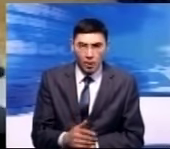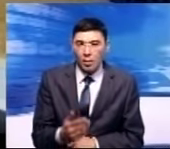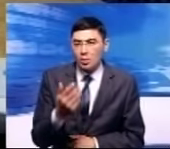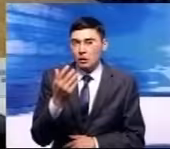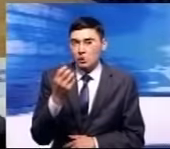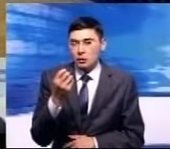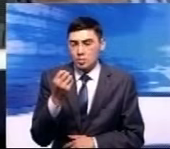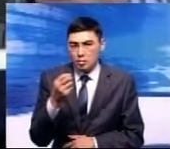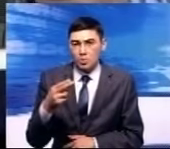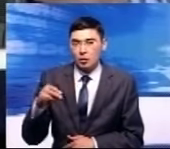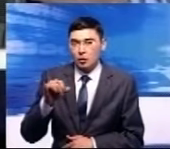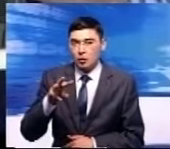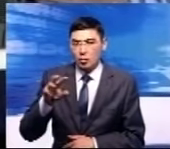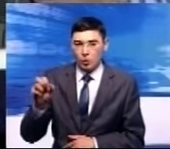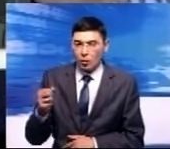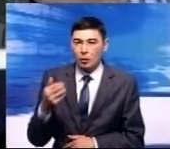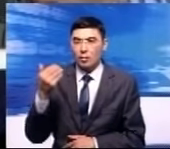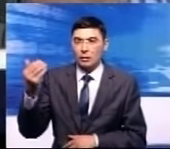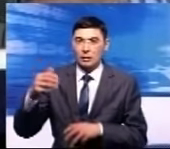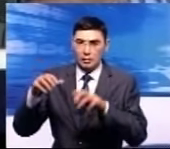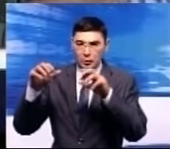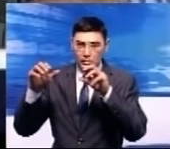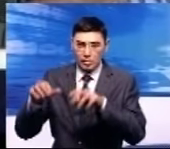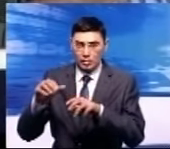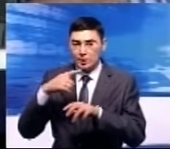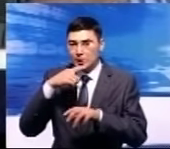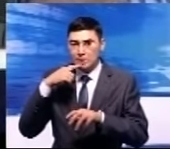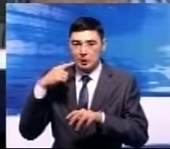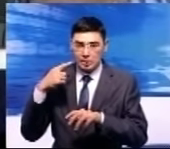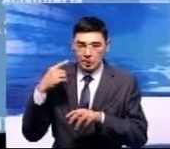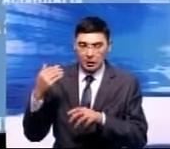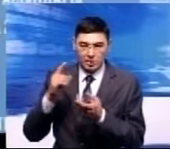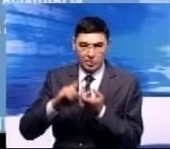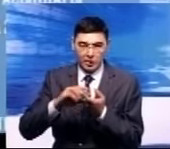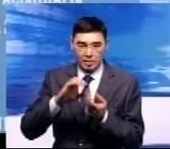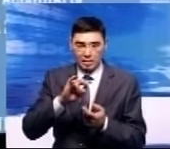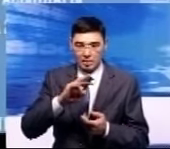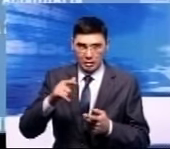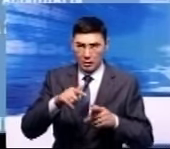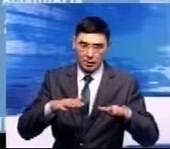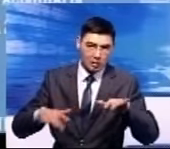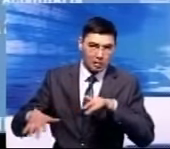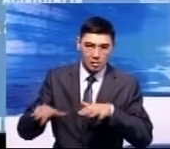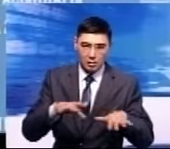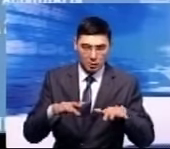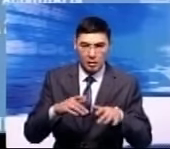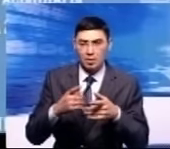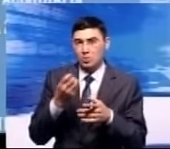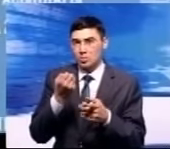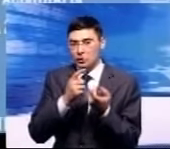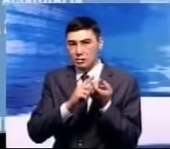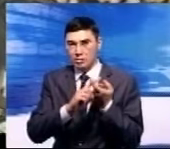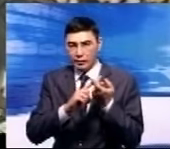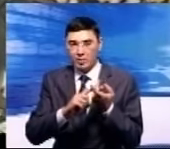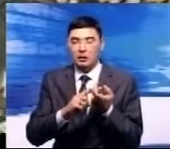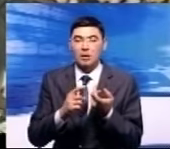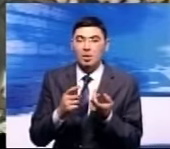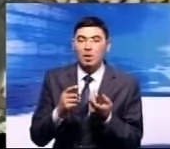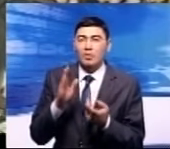Комитета Государственной Думы Федерального Собрания Российской Федерации по делам СНГ, евразийской интеграции и связям с